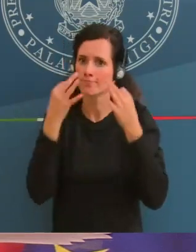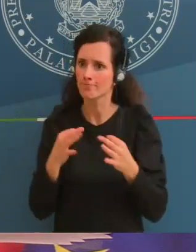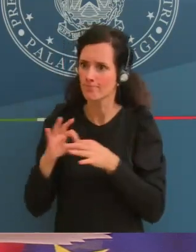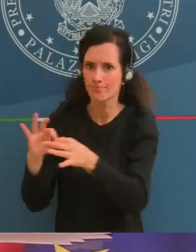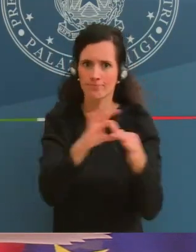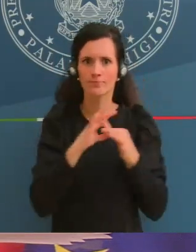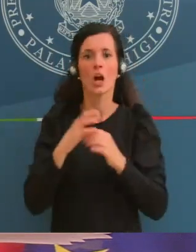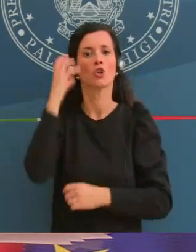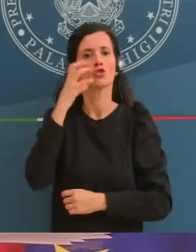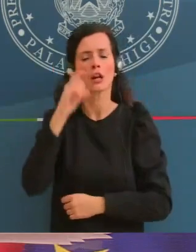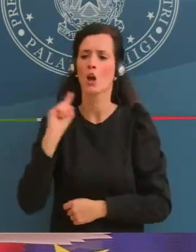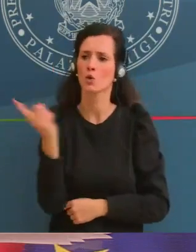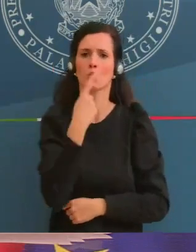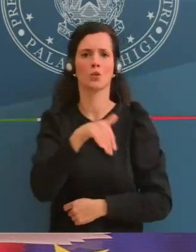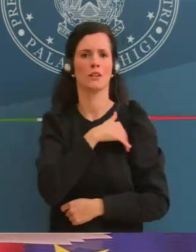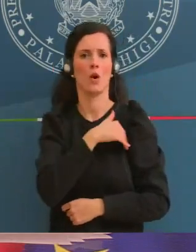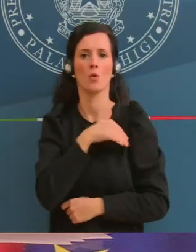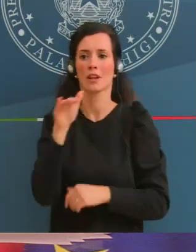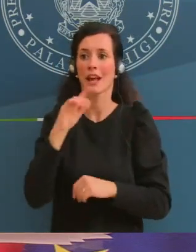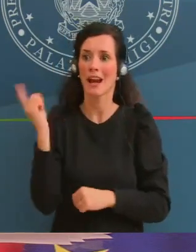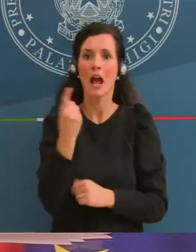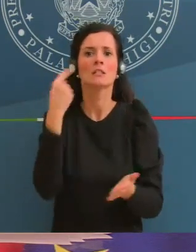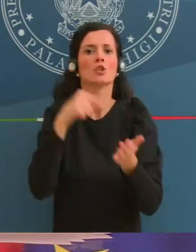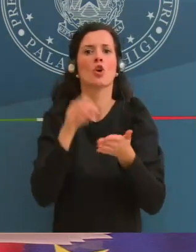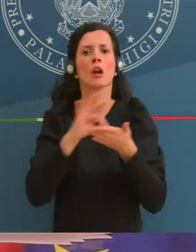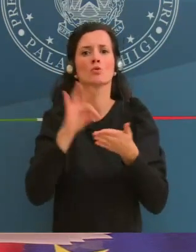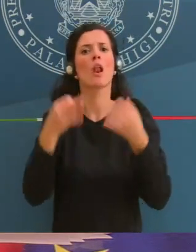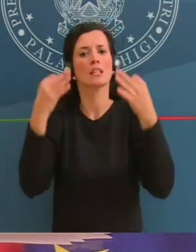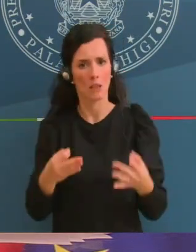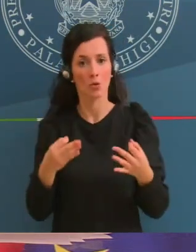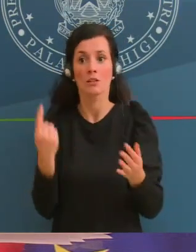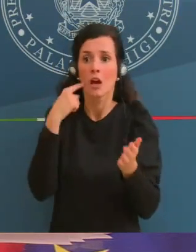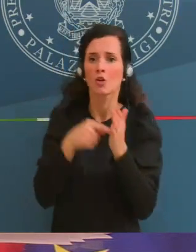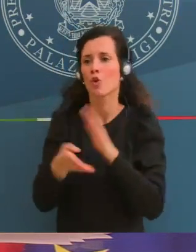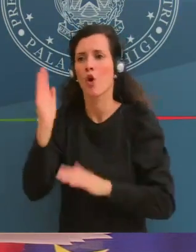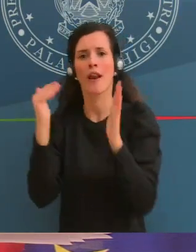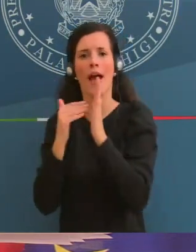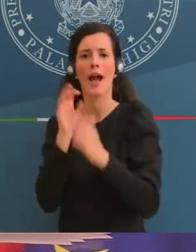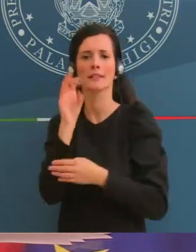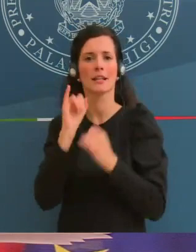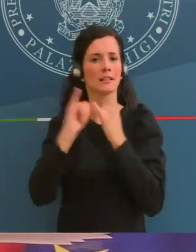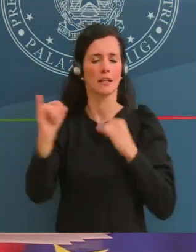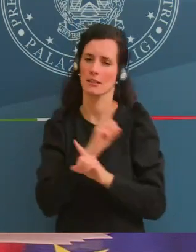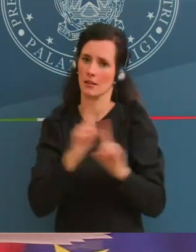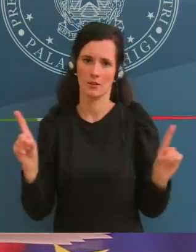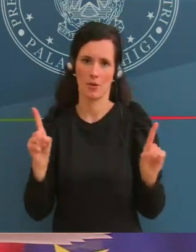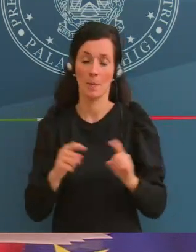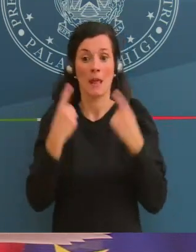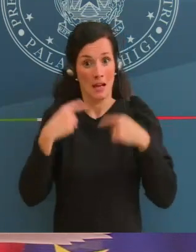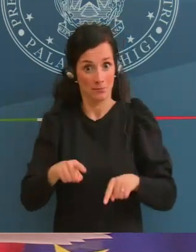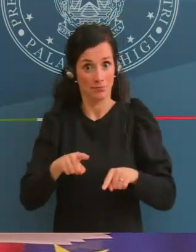quindi lavoreremo nei prossimi giorni con tutti gli enti locali per raggiungere questi risultati il mes